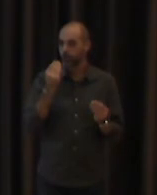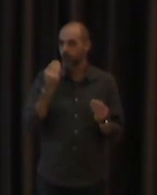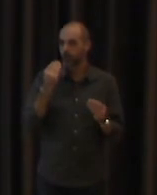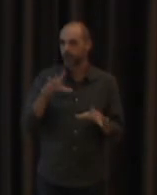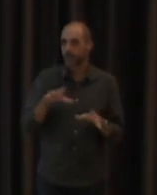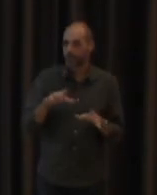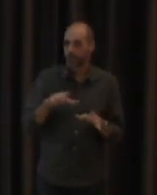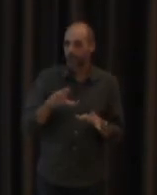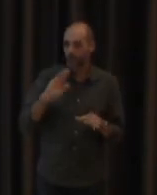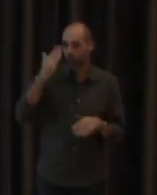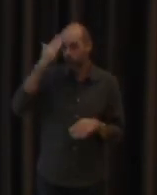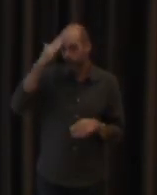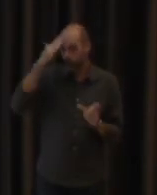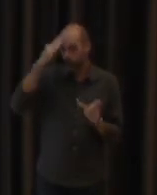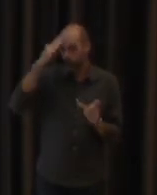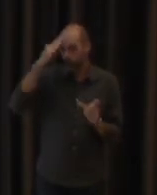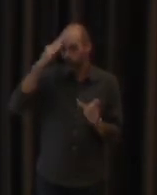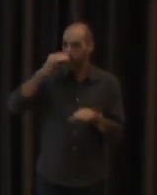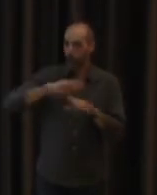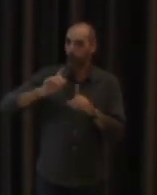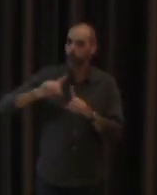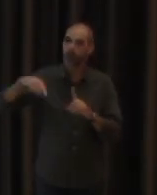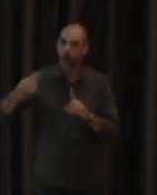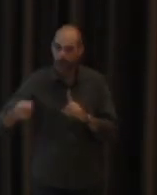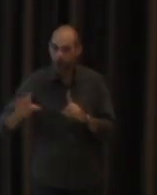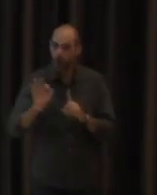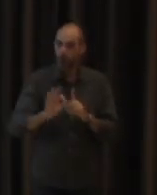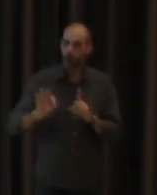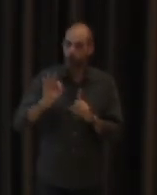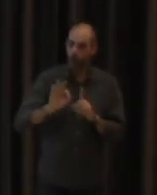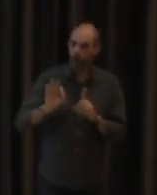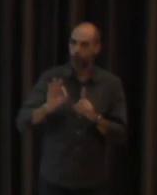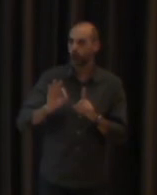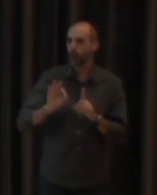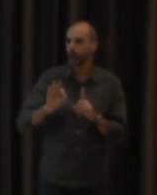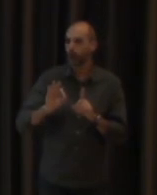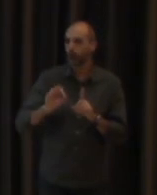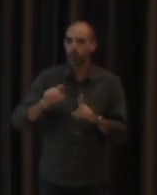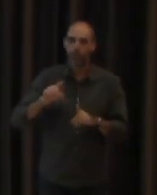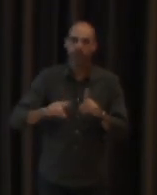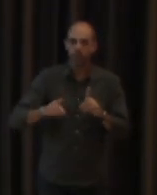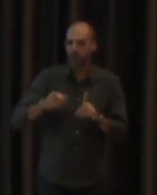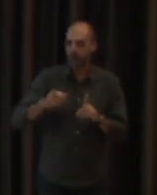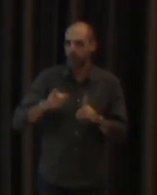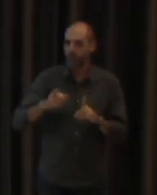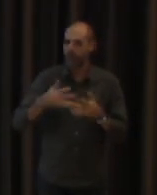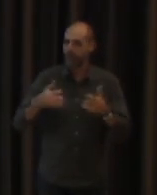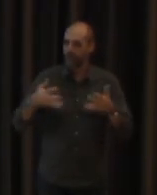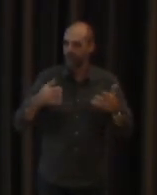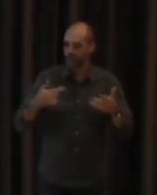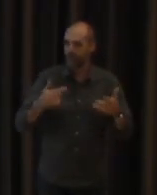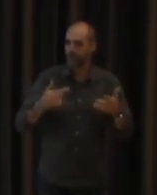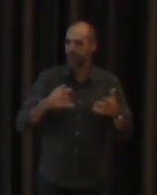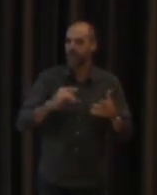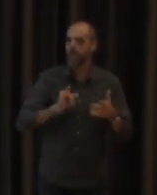del subjecte postverbal d'un verb inacusatiu, o també en determinades copulatives identificatives. vegem-ho